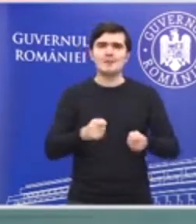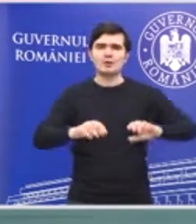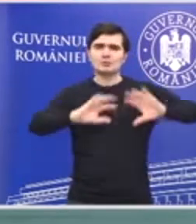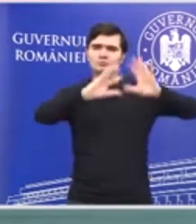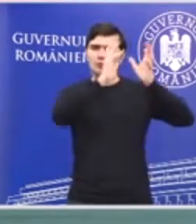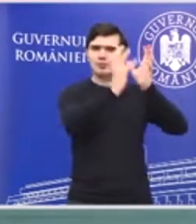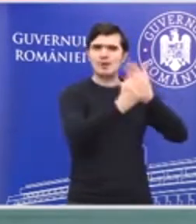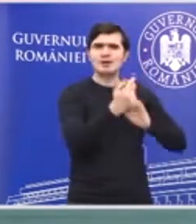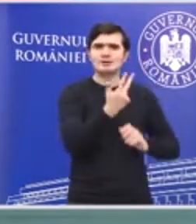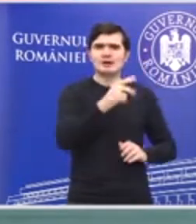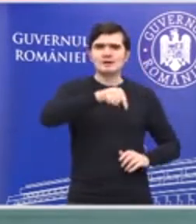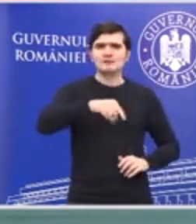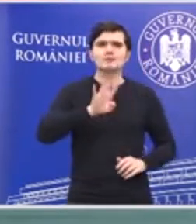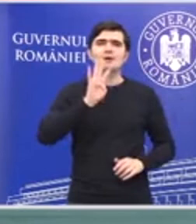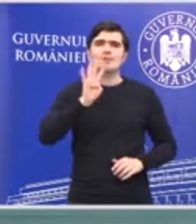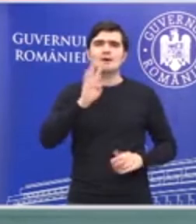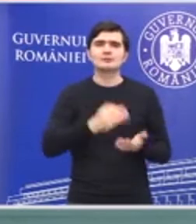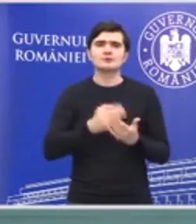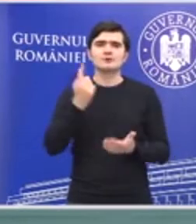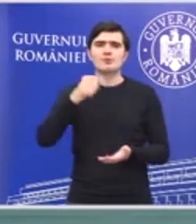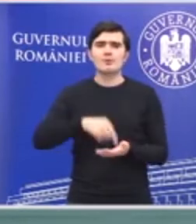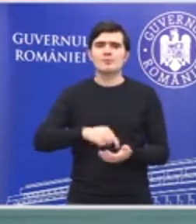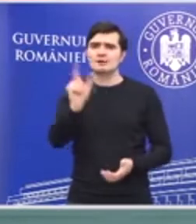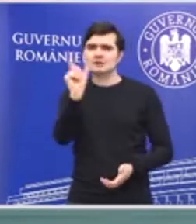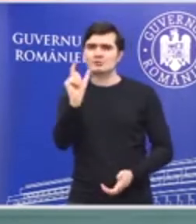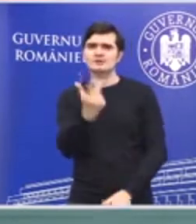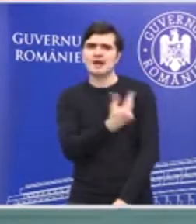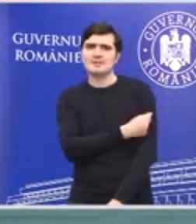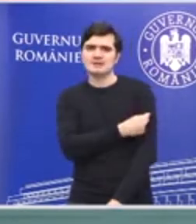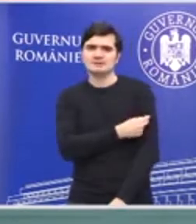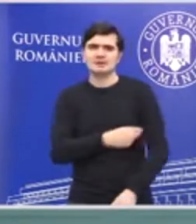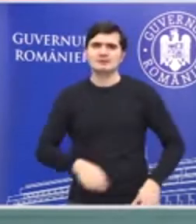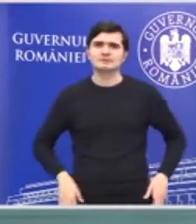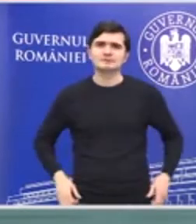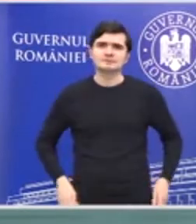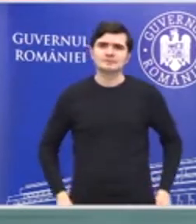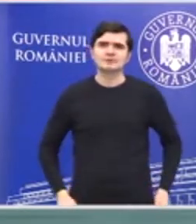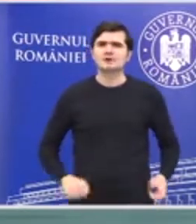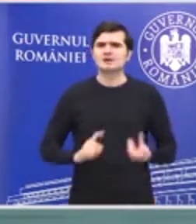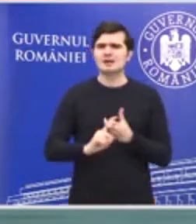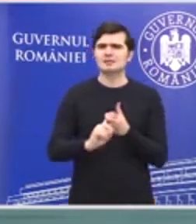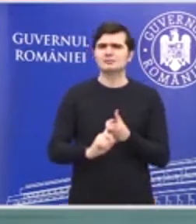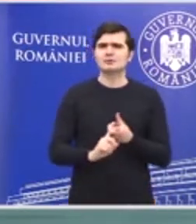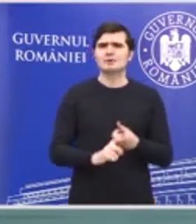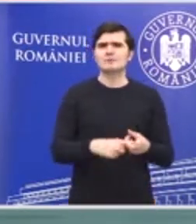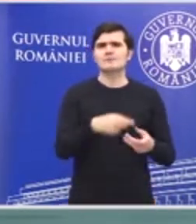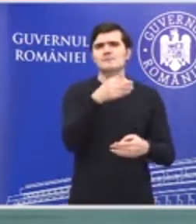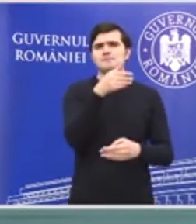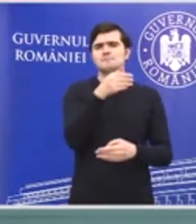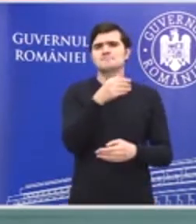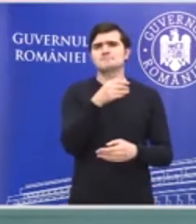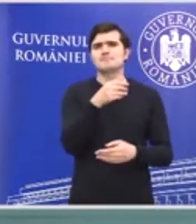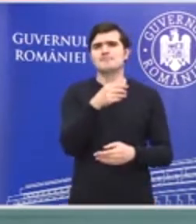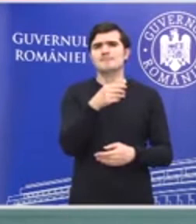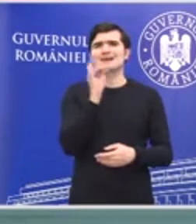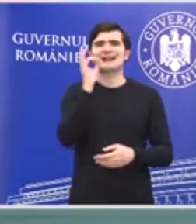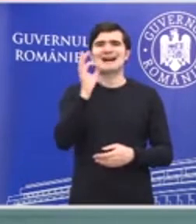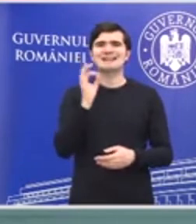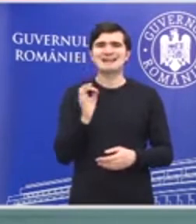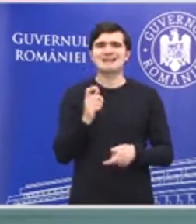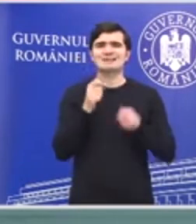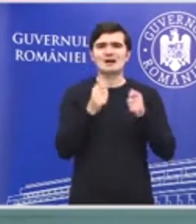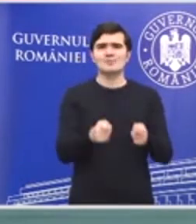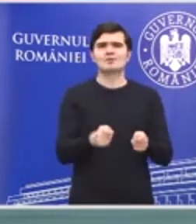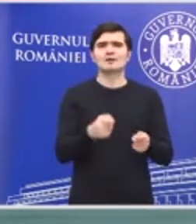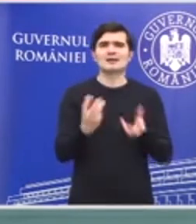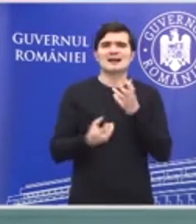de 3,4 la 1.000 de doze administrate. În ceea ce privește tipul, în ceea ce privește rata de raportare a